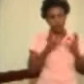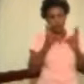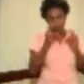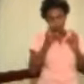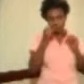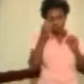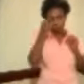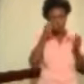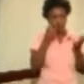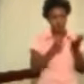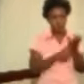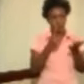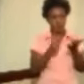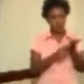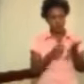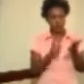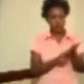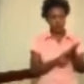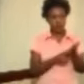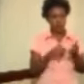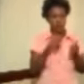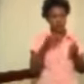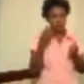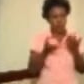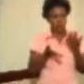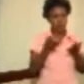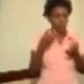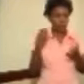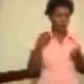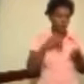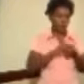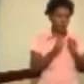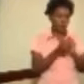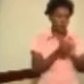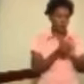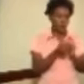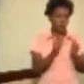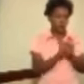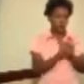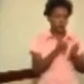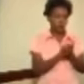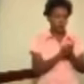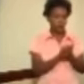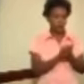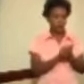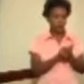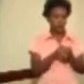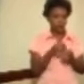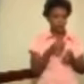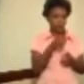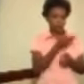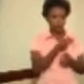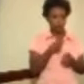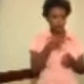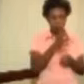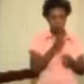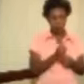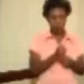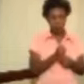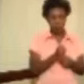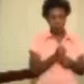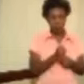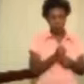mot renégocier, il va dire qu'on va désister ou qu'on va créer un problème. Ça veut dire que nous allons renégocier parce que dans une négociation, on prend seulement ce que vous donnez, c'est soit